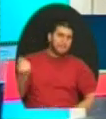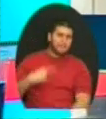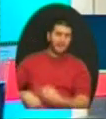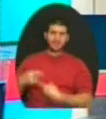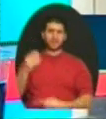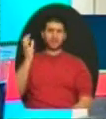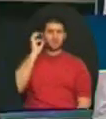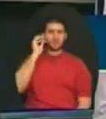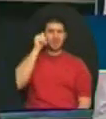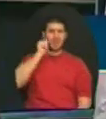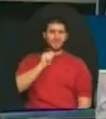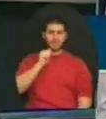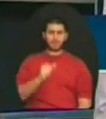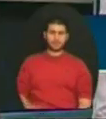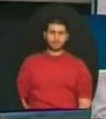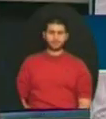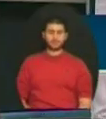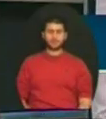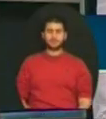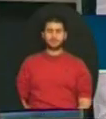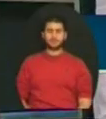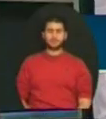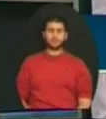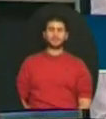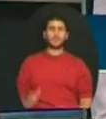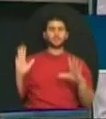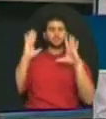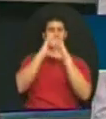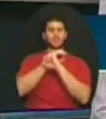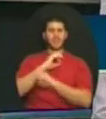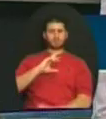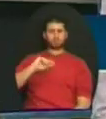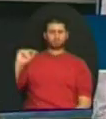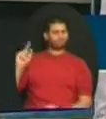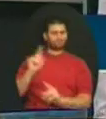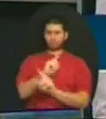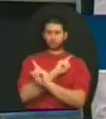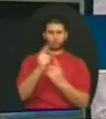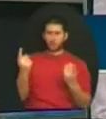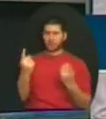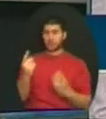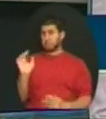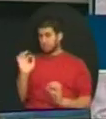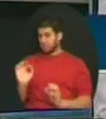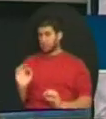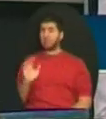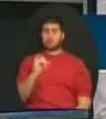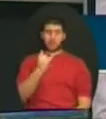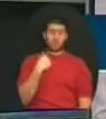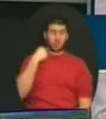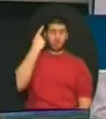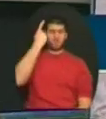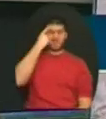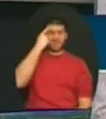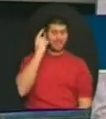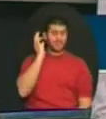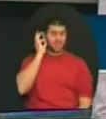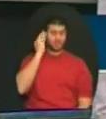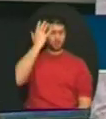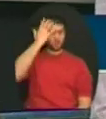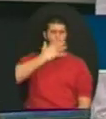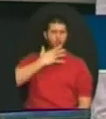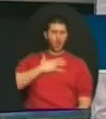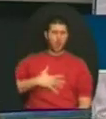נשים בלבן. האג'נדה שונה לחלוטין. באמת? אני חושבת שנשים